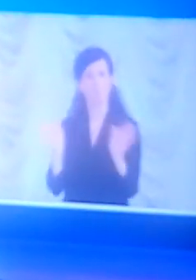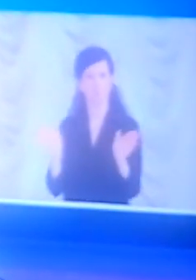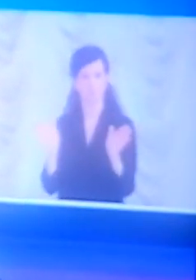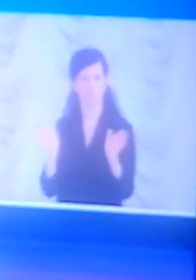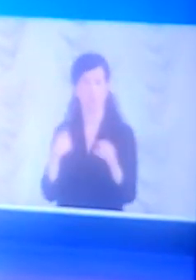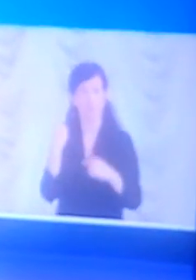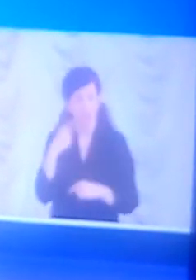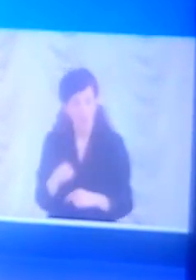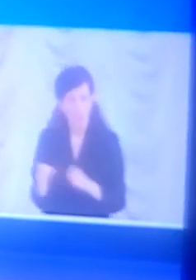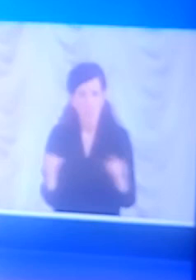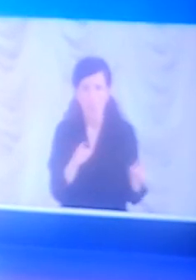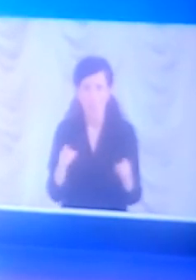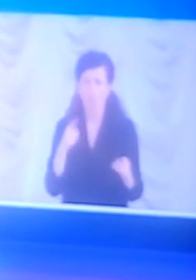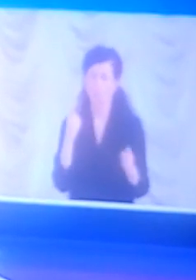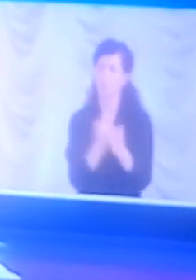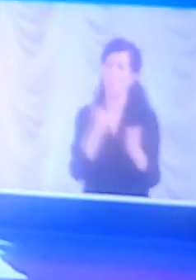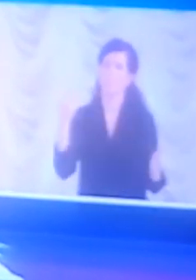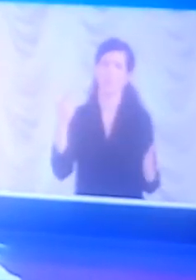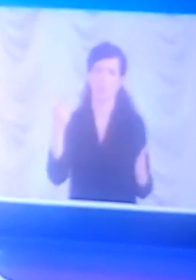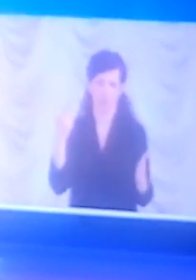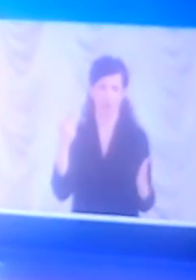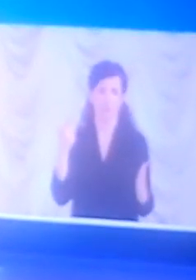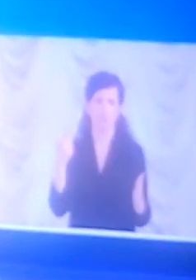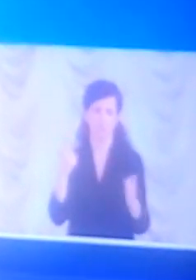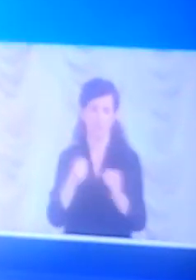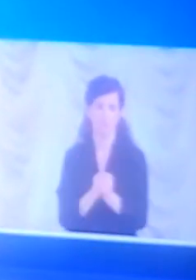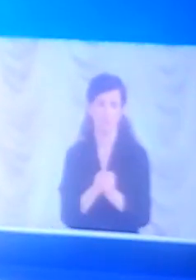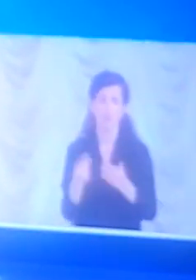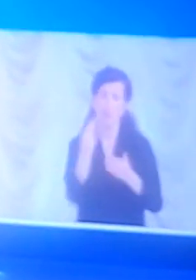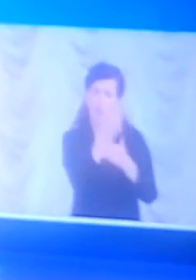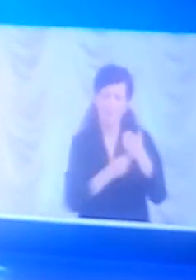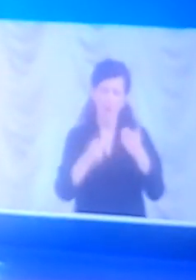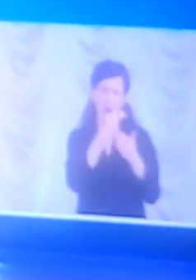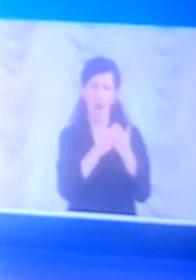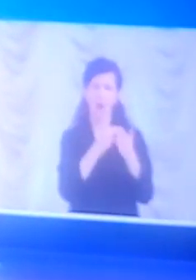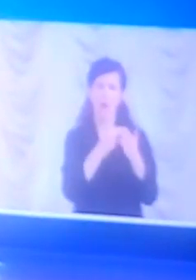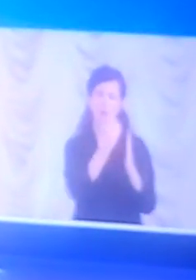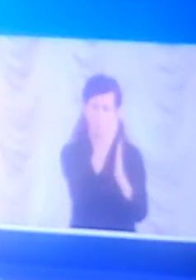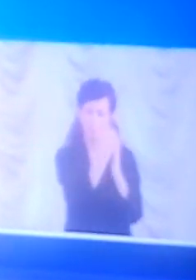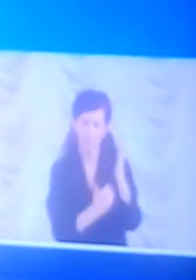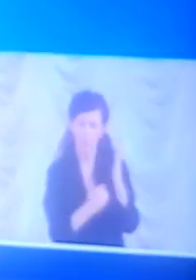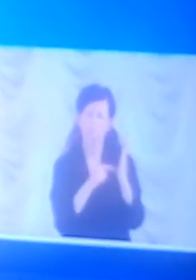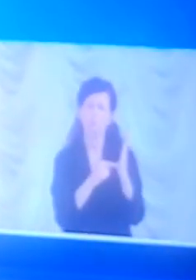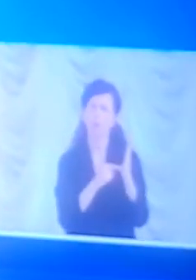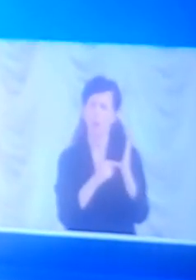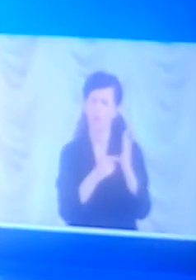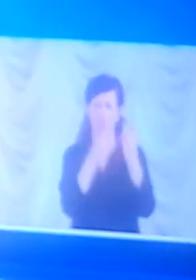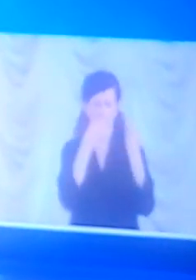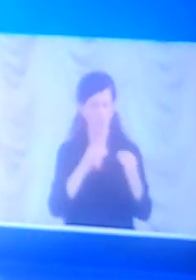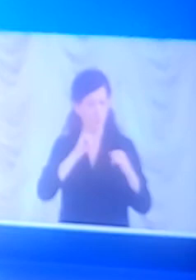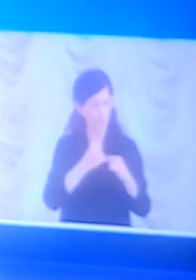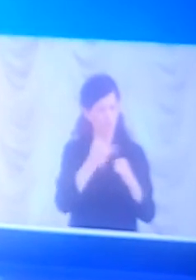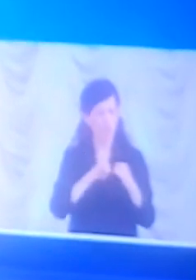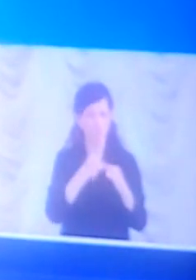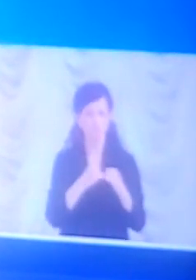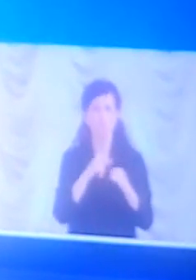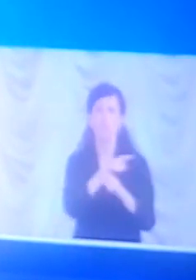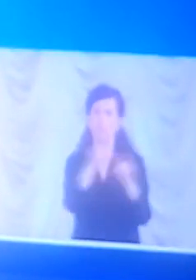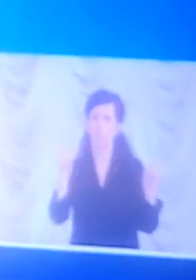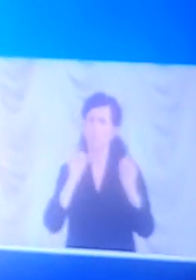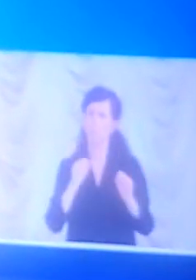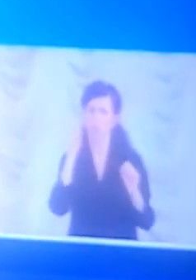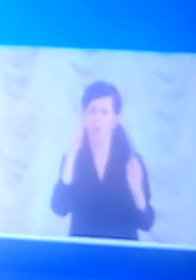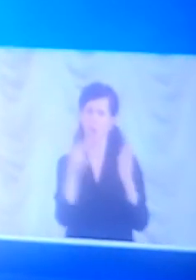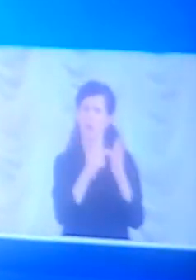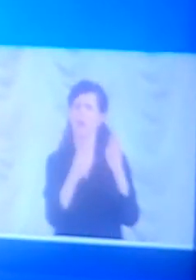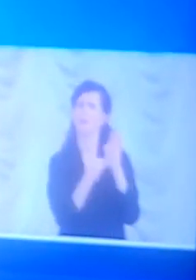importante. Lo facciamo però con un piano ben articolato, ben strutturato, che voi potrete leggere in questo decreto, in